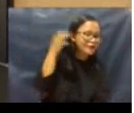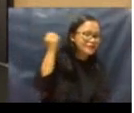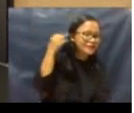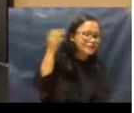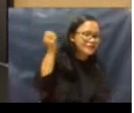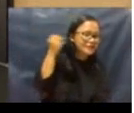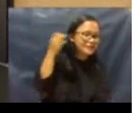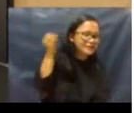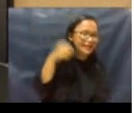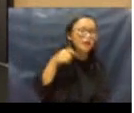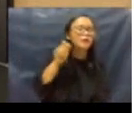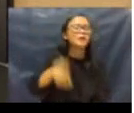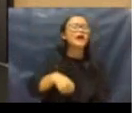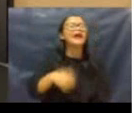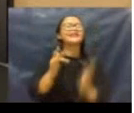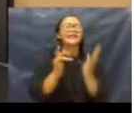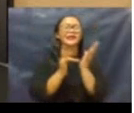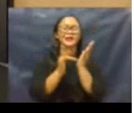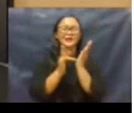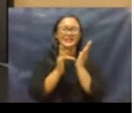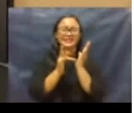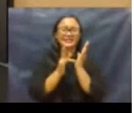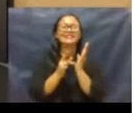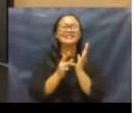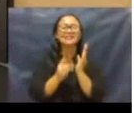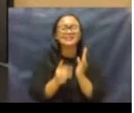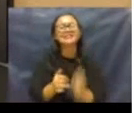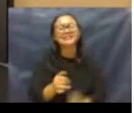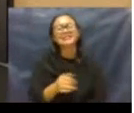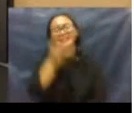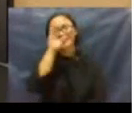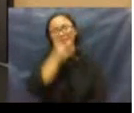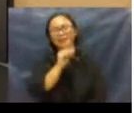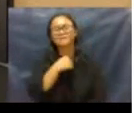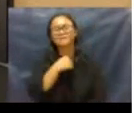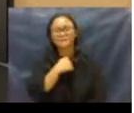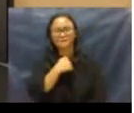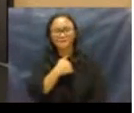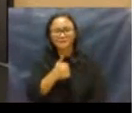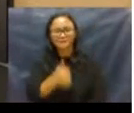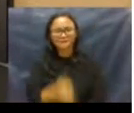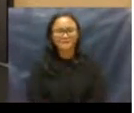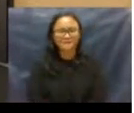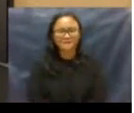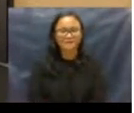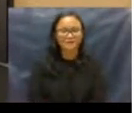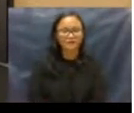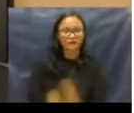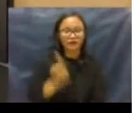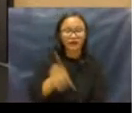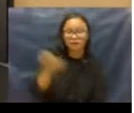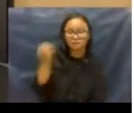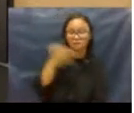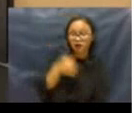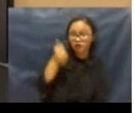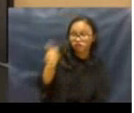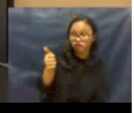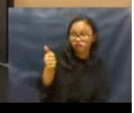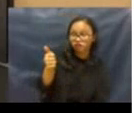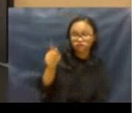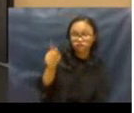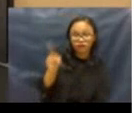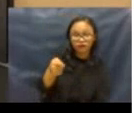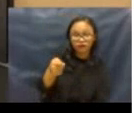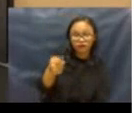teknologi yang ada di kuping saya, Bapak Ibu. Jadi saya bisa mendengar. Oke, sudah ada yang menjawab dengan benar, panitia?